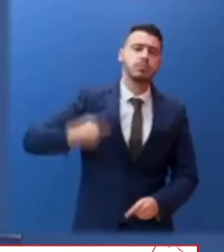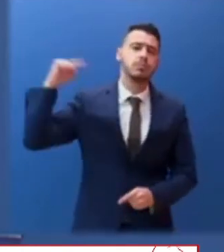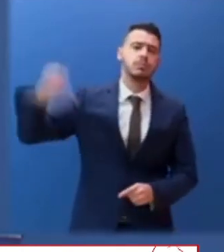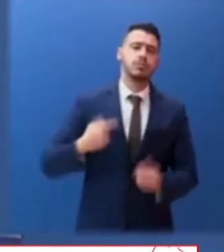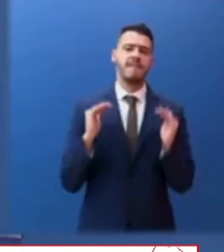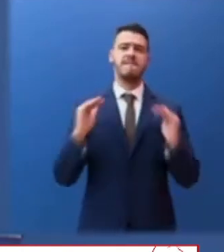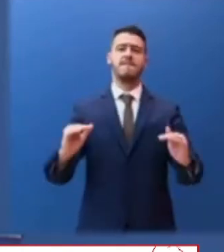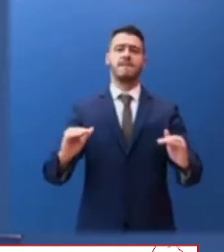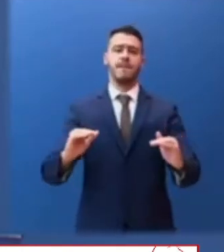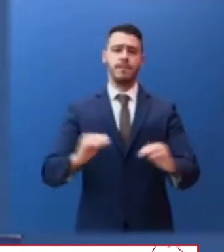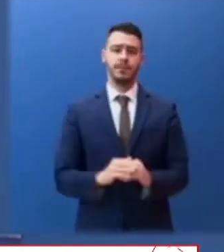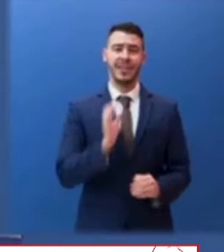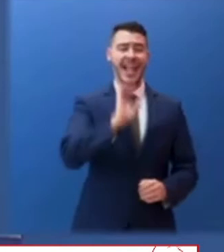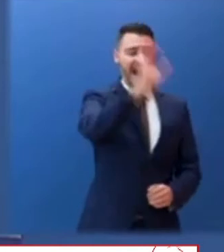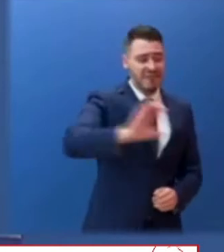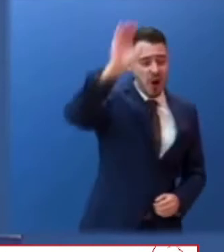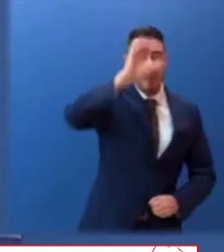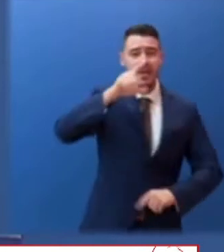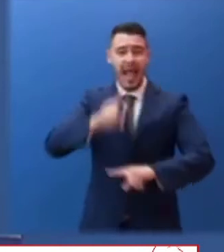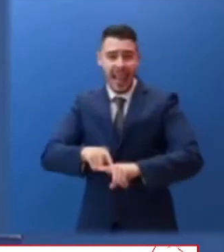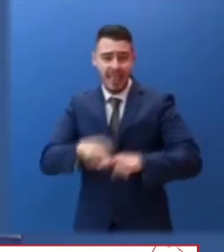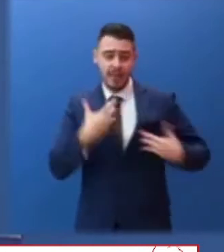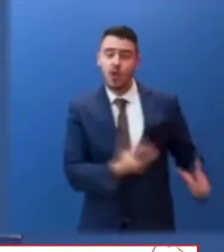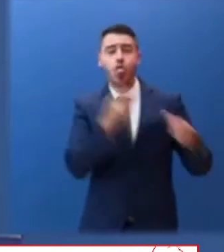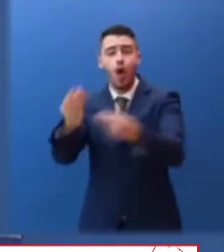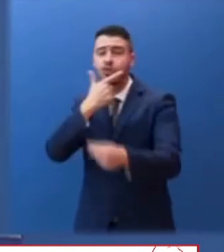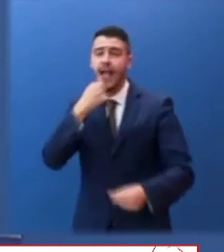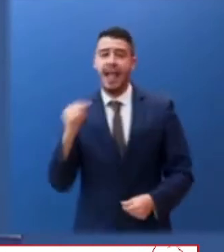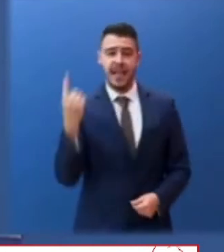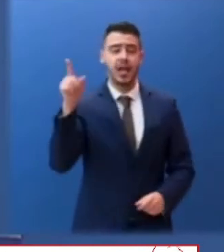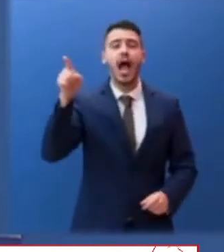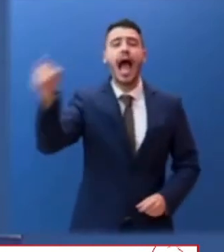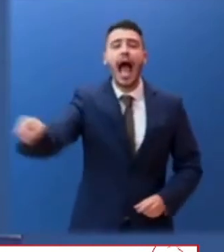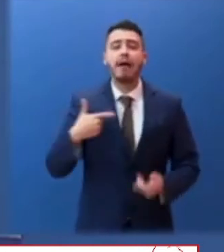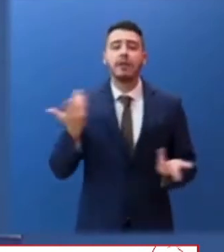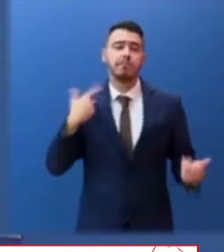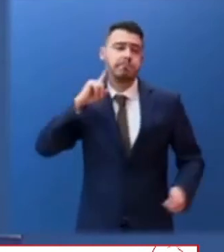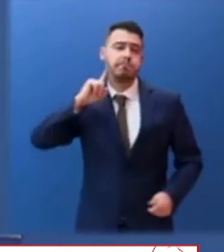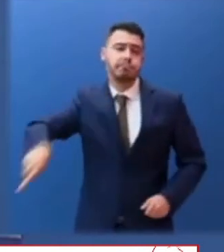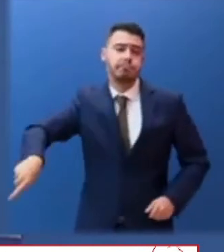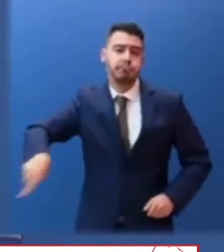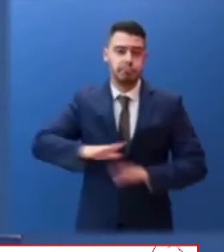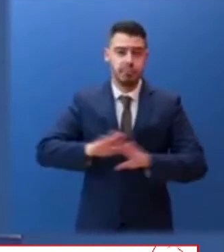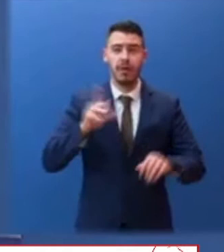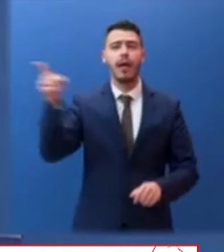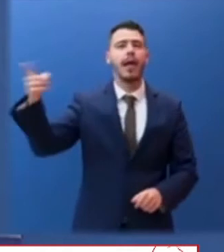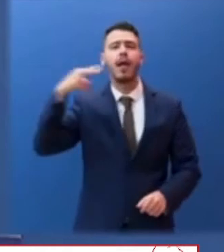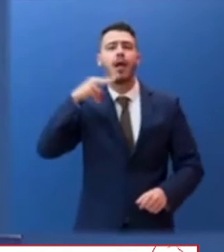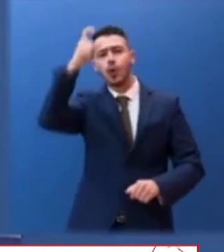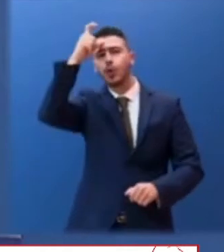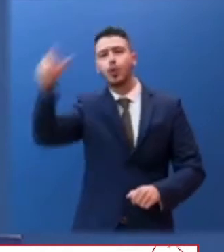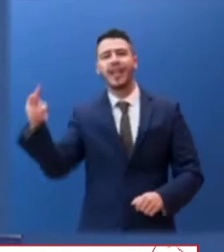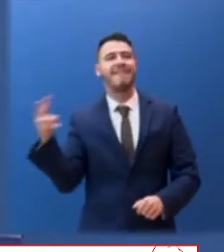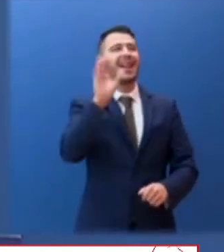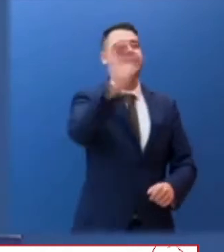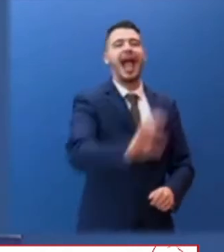Ελλάδα, όσο και η Ευρώπη, και δεν την αξιοποίησε. Εξέλαβε τη στάση της Ευρωπαϊκής Ένωσης σαν αδυναμία